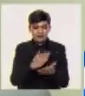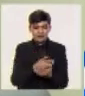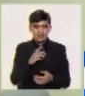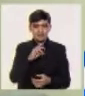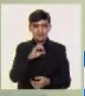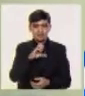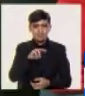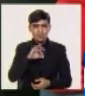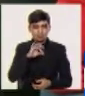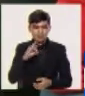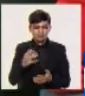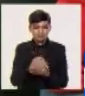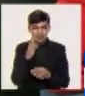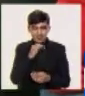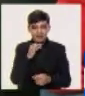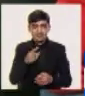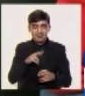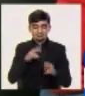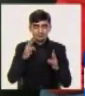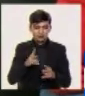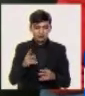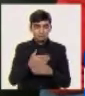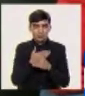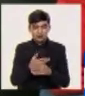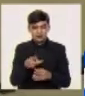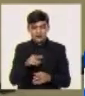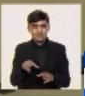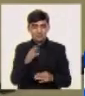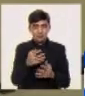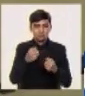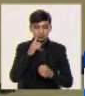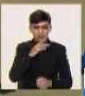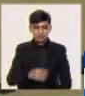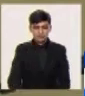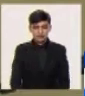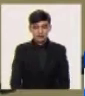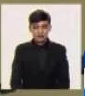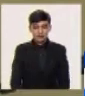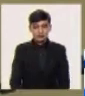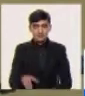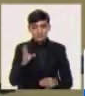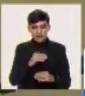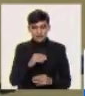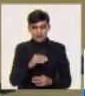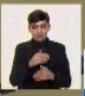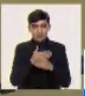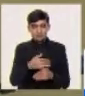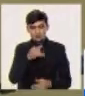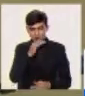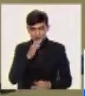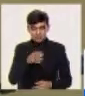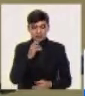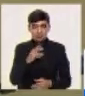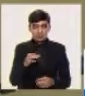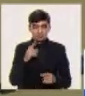касается компенсации для пострадавших, материальную помощь получат не все. Компенсации всем выплатить не получится.